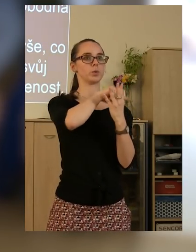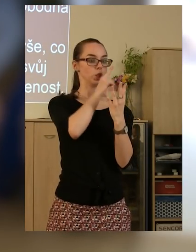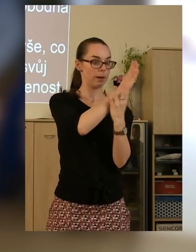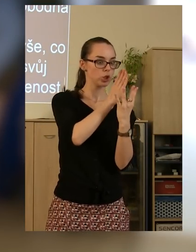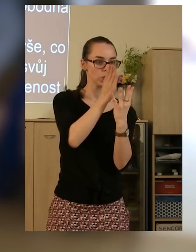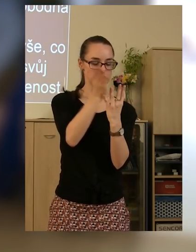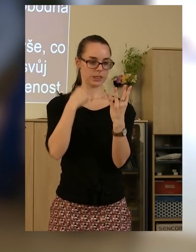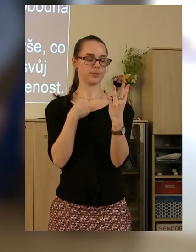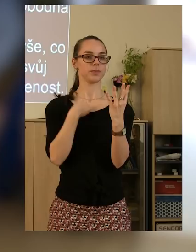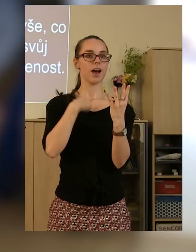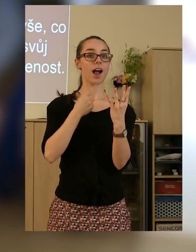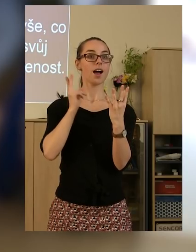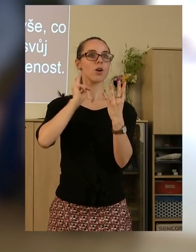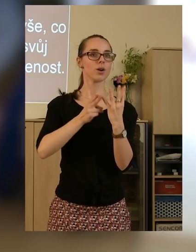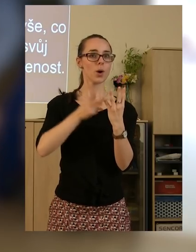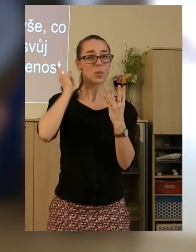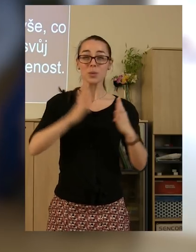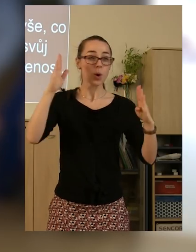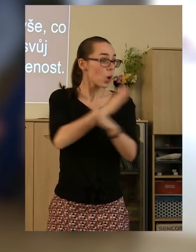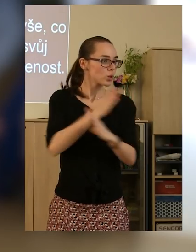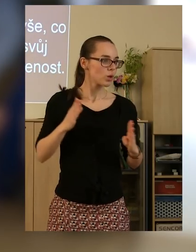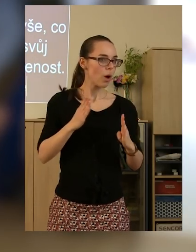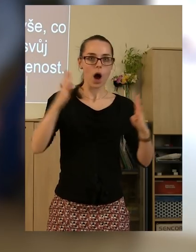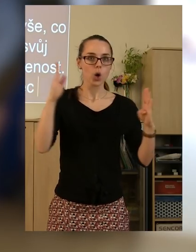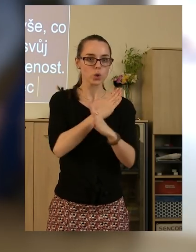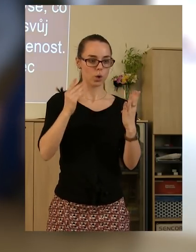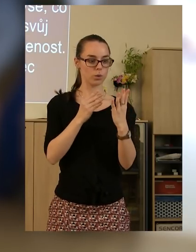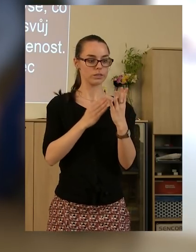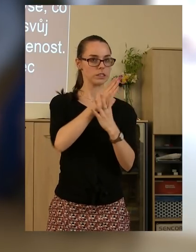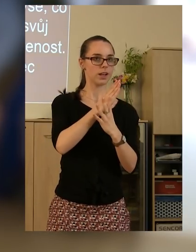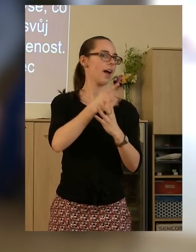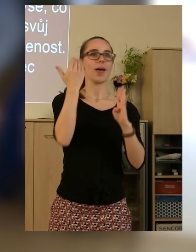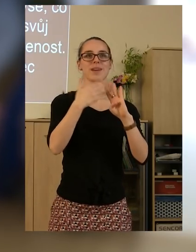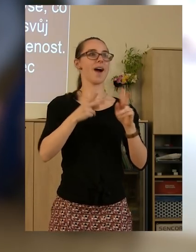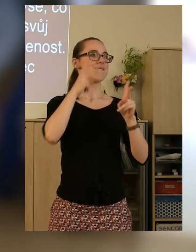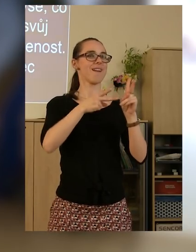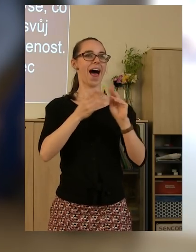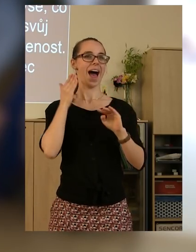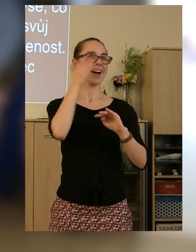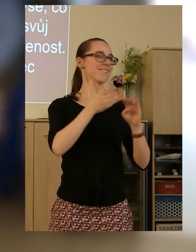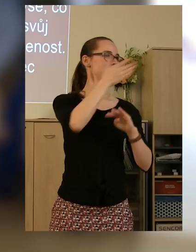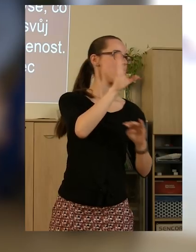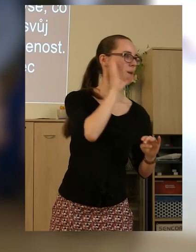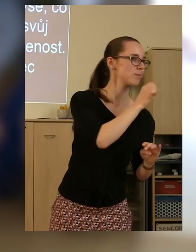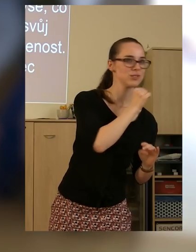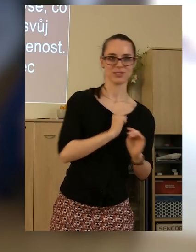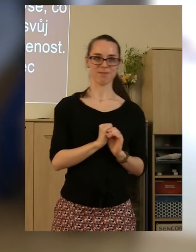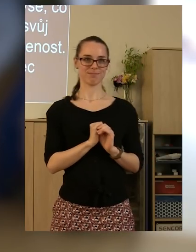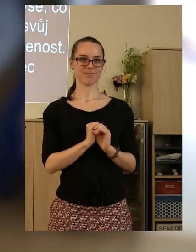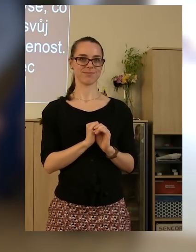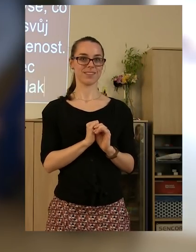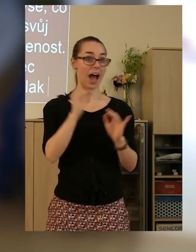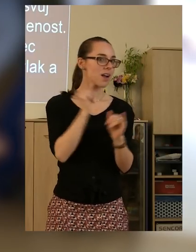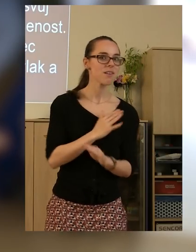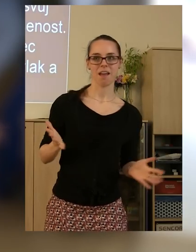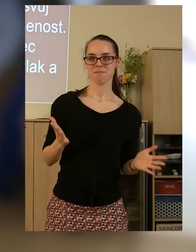Ale stejně se musím nakonec rozhodnout, jestli půjdu na vlak a pojedu k babičce, anebo ne.